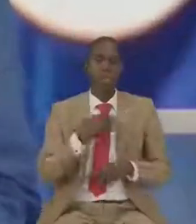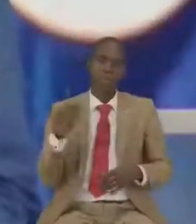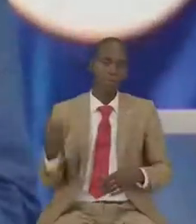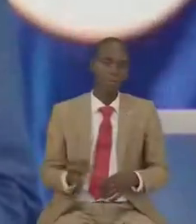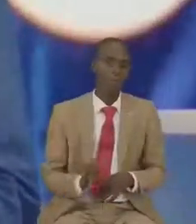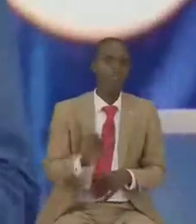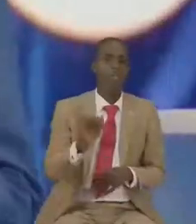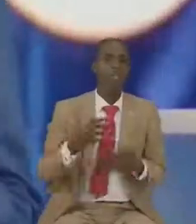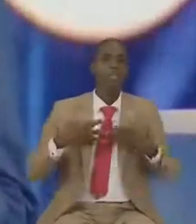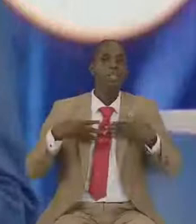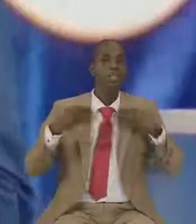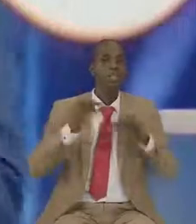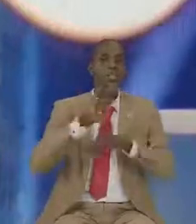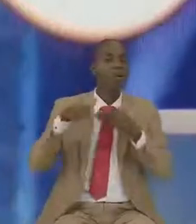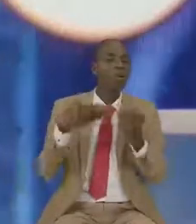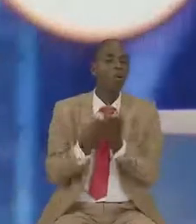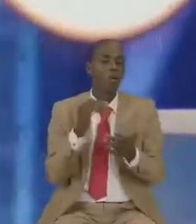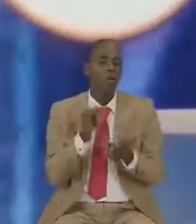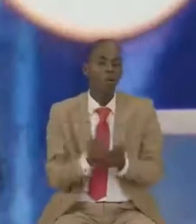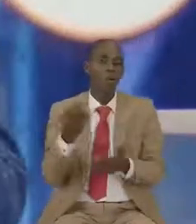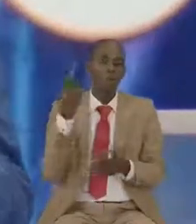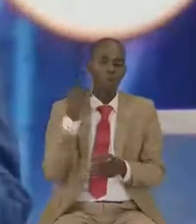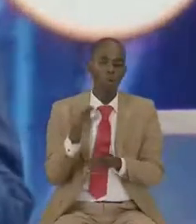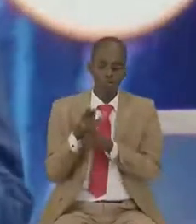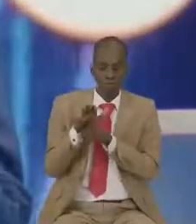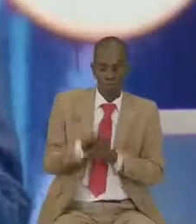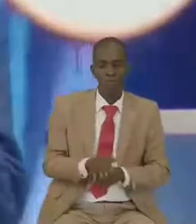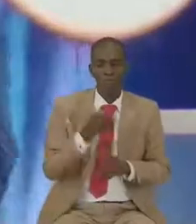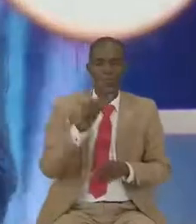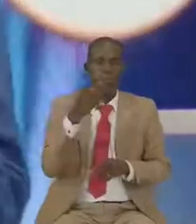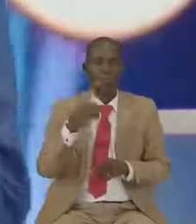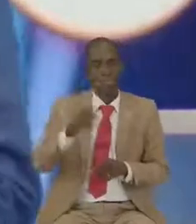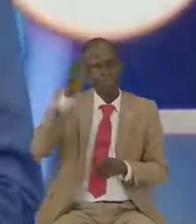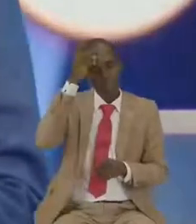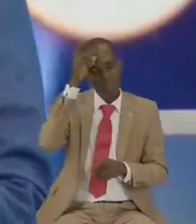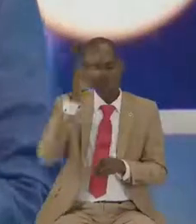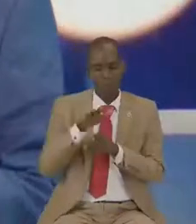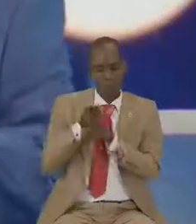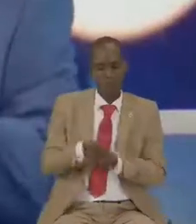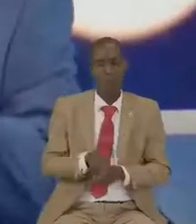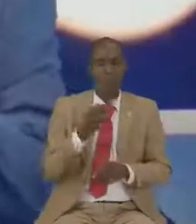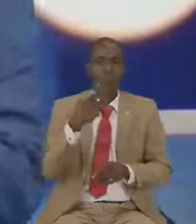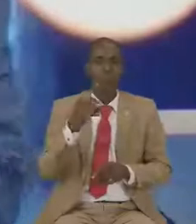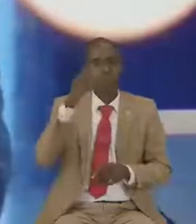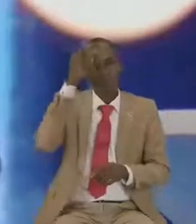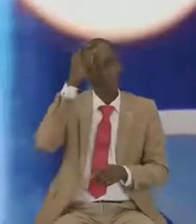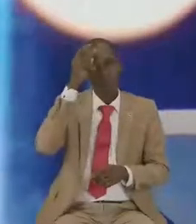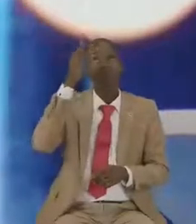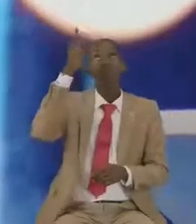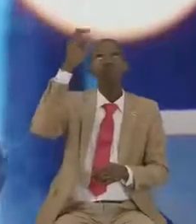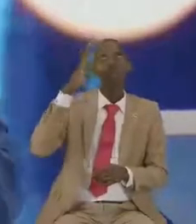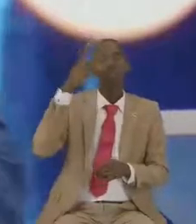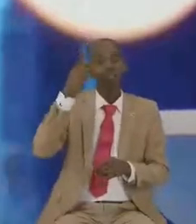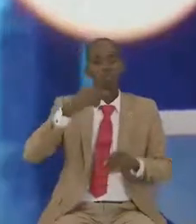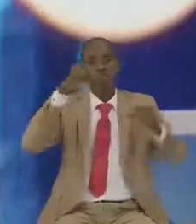hier, aujourd'hui et éternellement. Et guérissant tous ceux qui